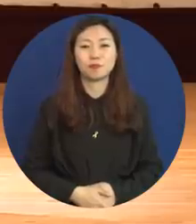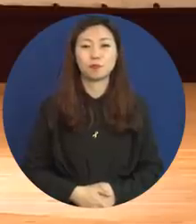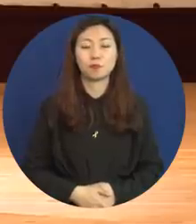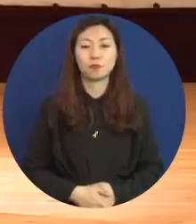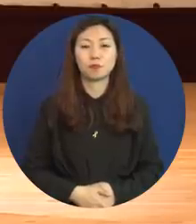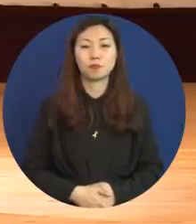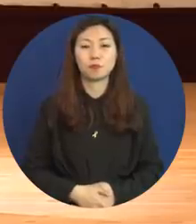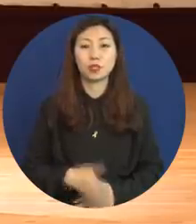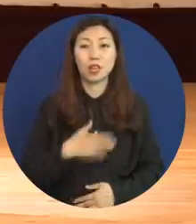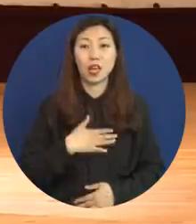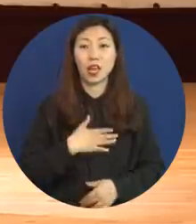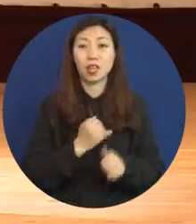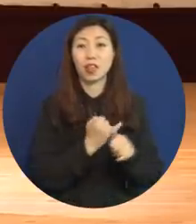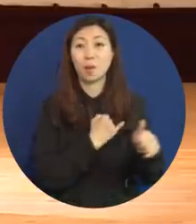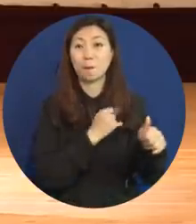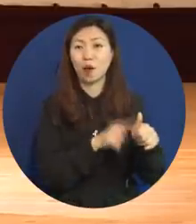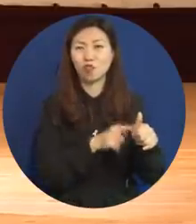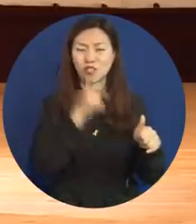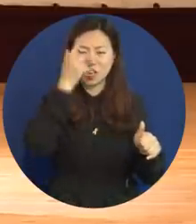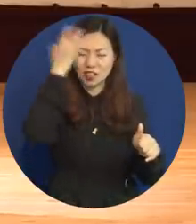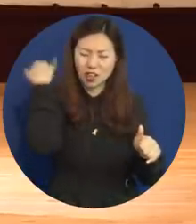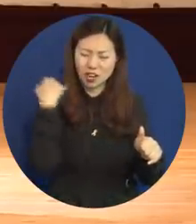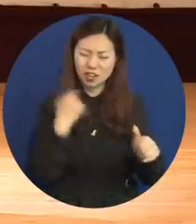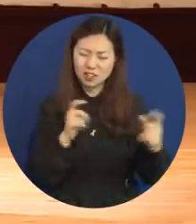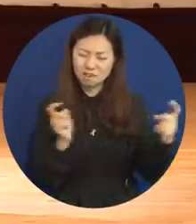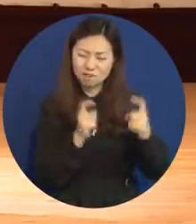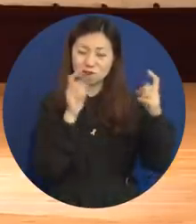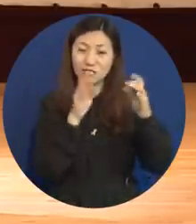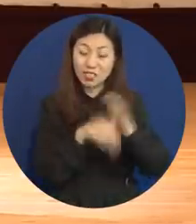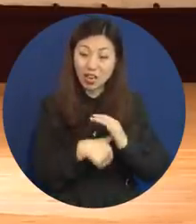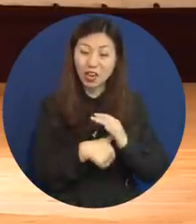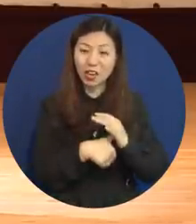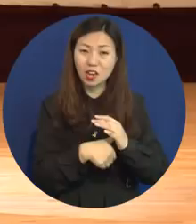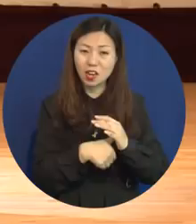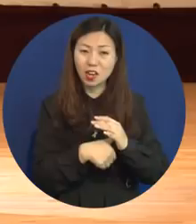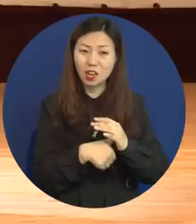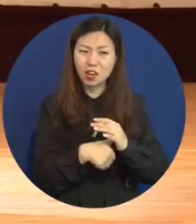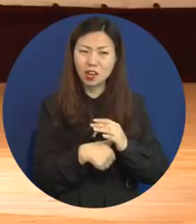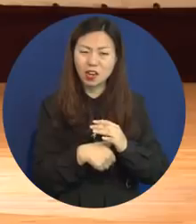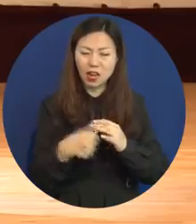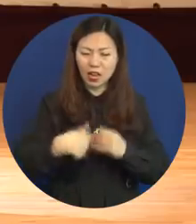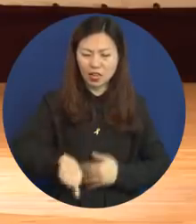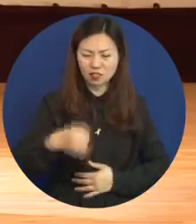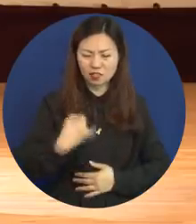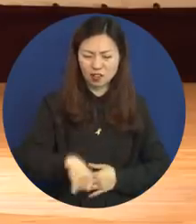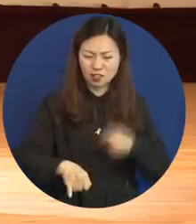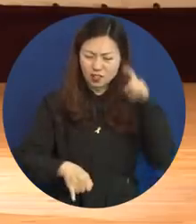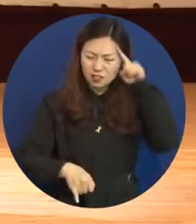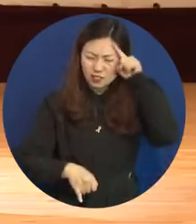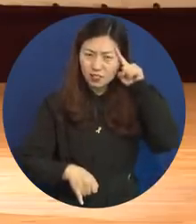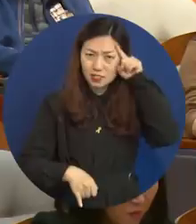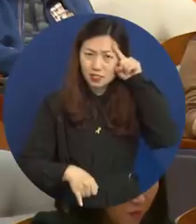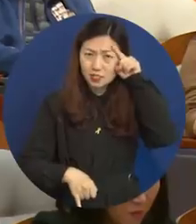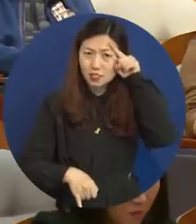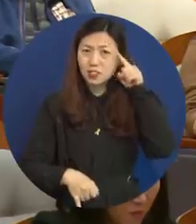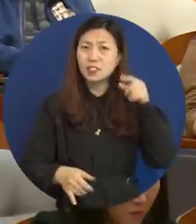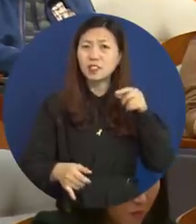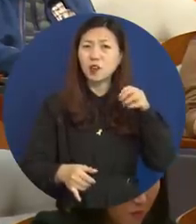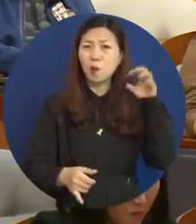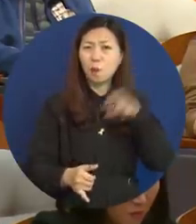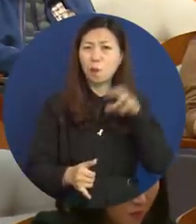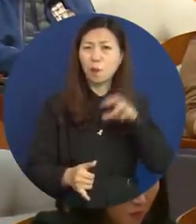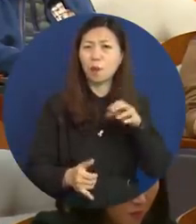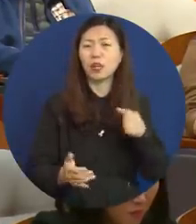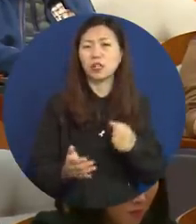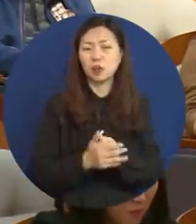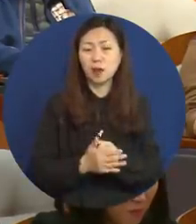제가 남편하고 예전에 사이가 안 좋을 때요, 예. 성질을 애들한테 팍팍 많이 냈습니다. 그래서 애들은